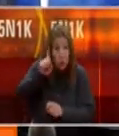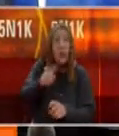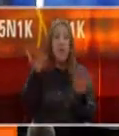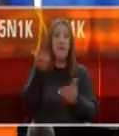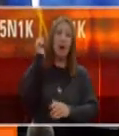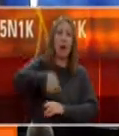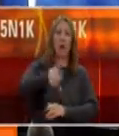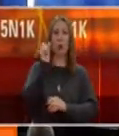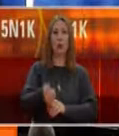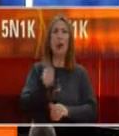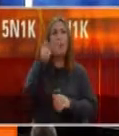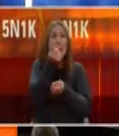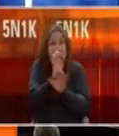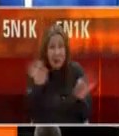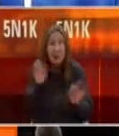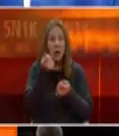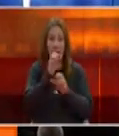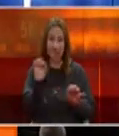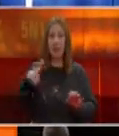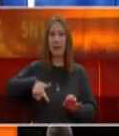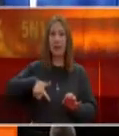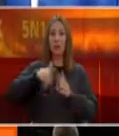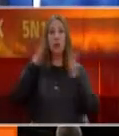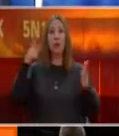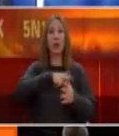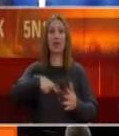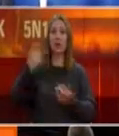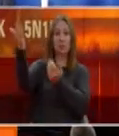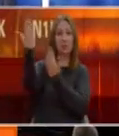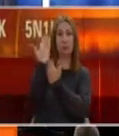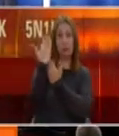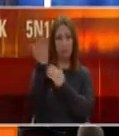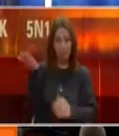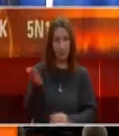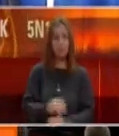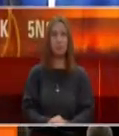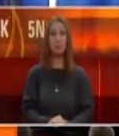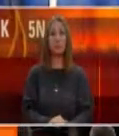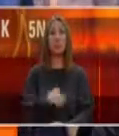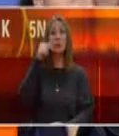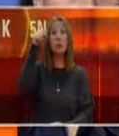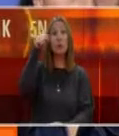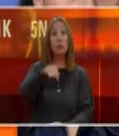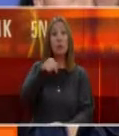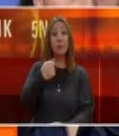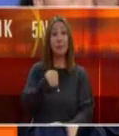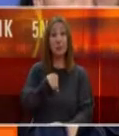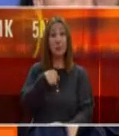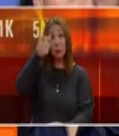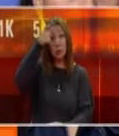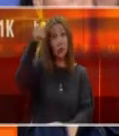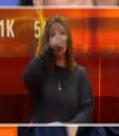Her gün dağıtıyoruz. Ve kapı parasız kapı. 98 bin. İzmir Büyükşehir Belediyesi karşılıyor bunu. Burada biz